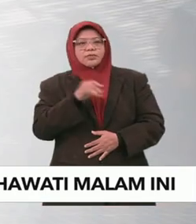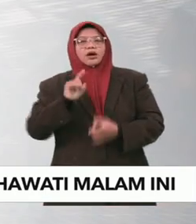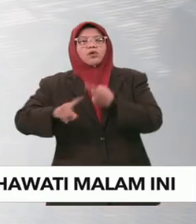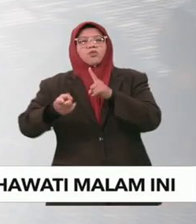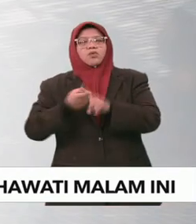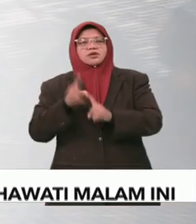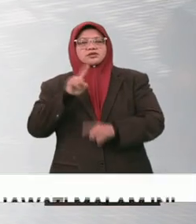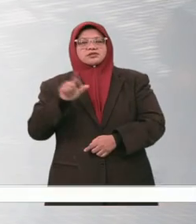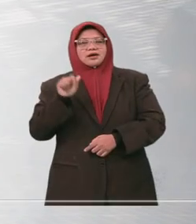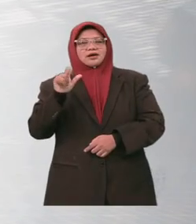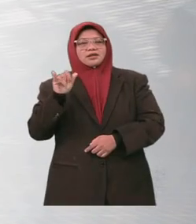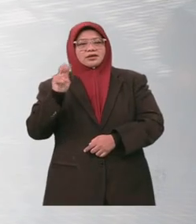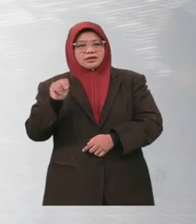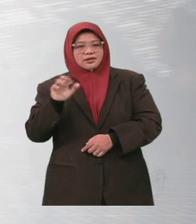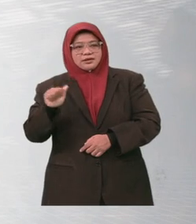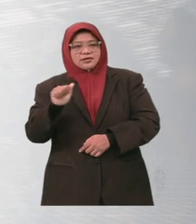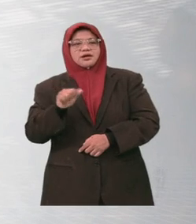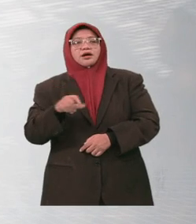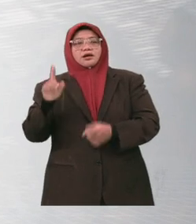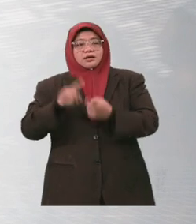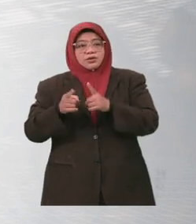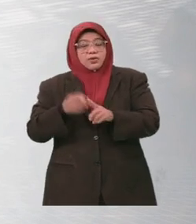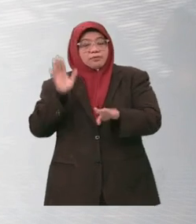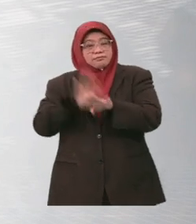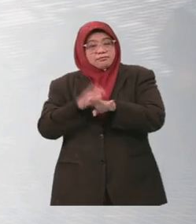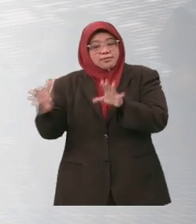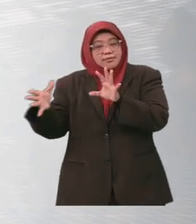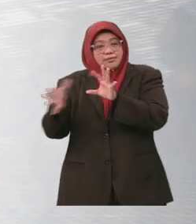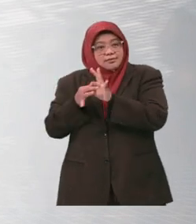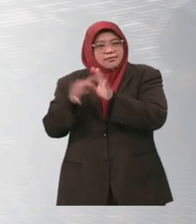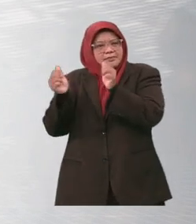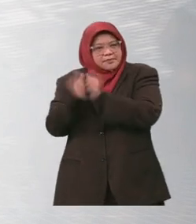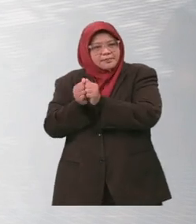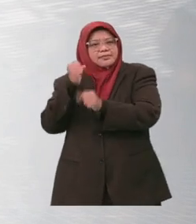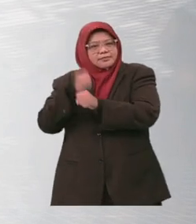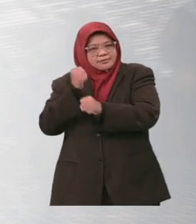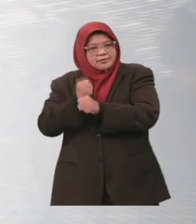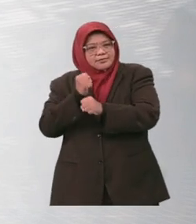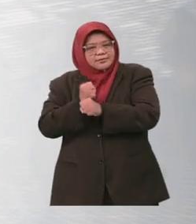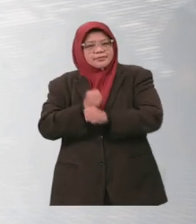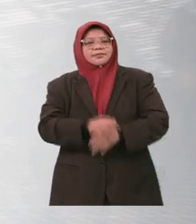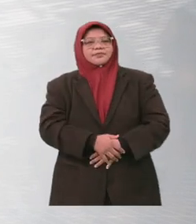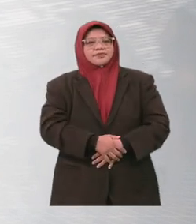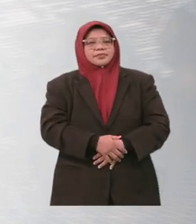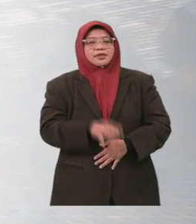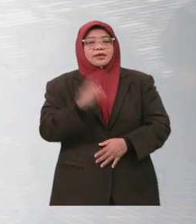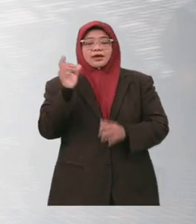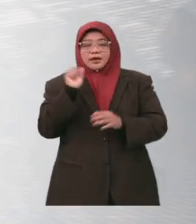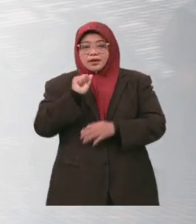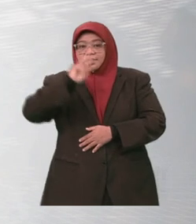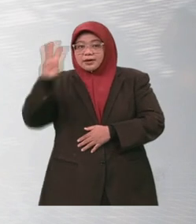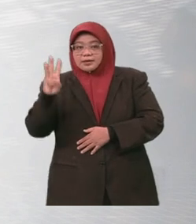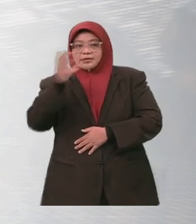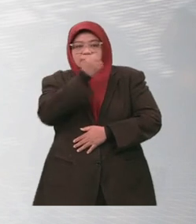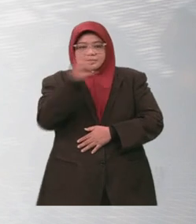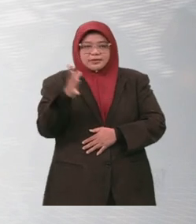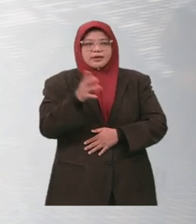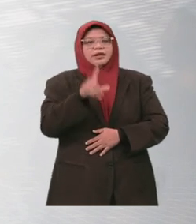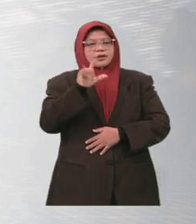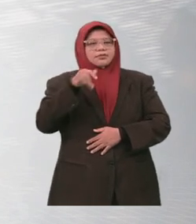zalina ada tecnosh Wati yang pernah bertugas bersama-sama nya Di sebuah stasiun televisi on strawberry juga akan membawakan